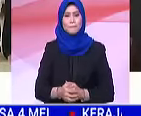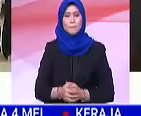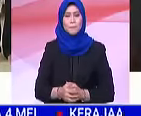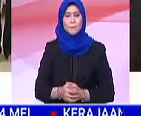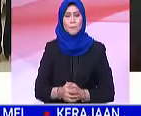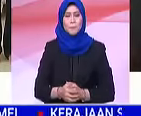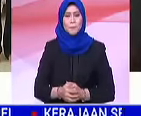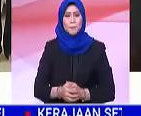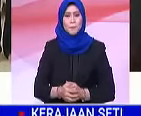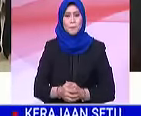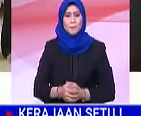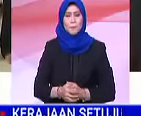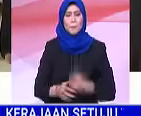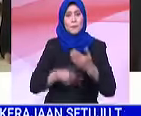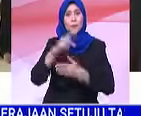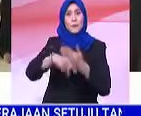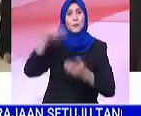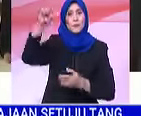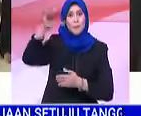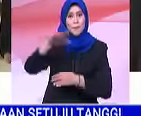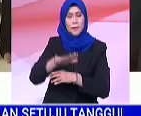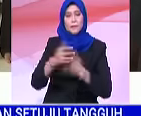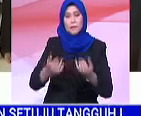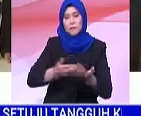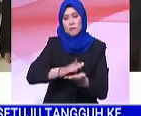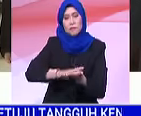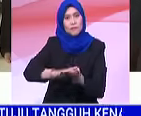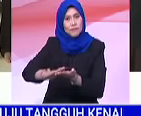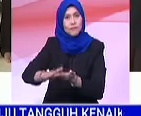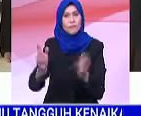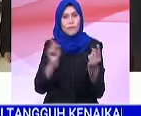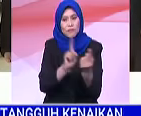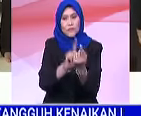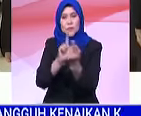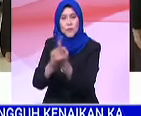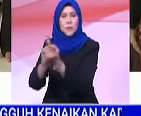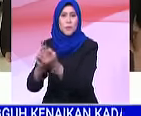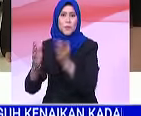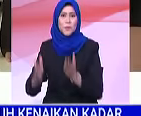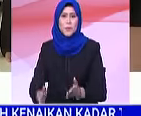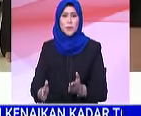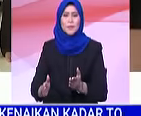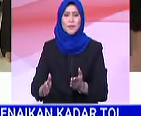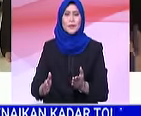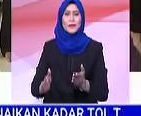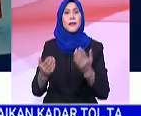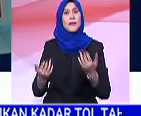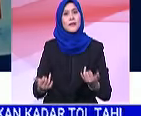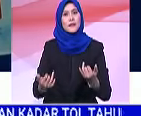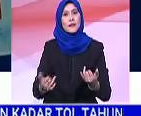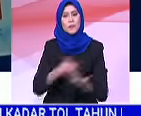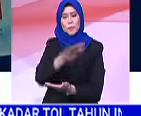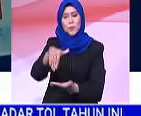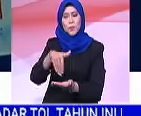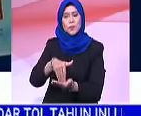lihat Jelajah Ramadan, kita telah menyantuni beberapa golongan. Kalau di Keningau kita menyantuni